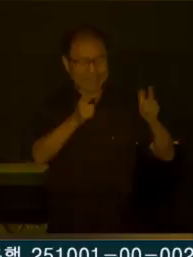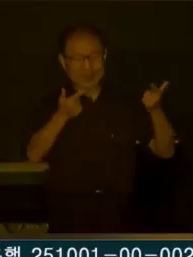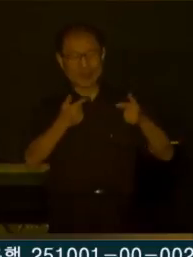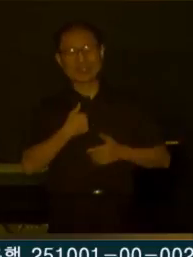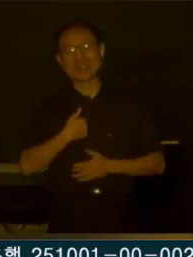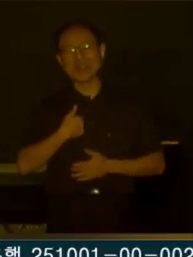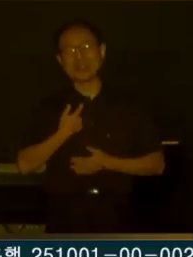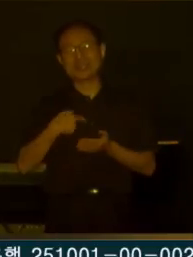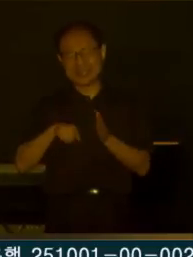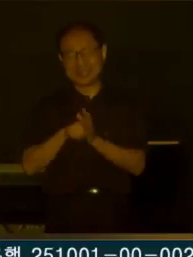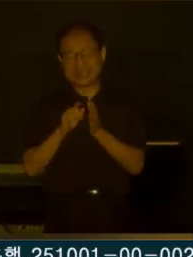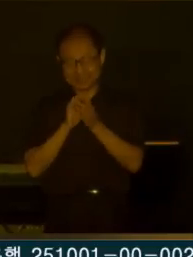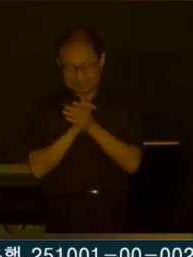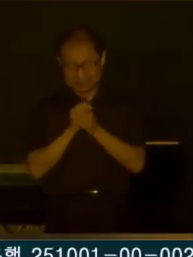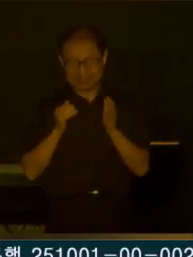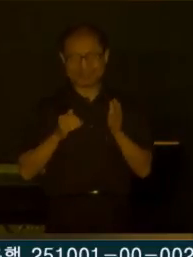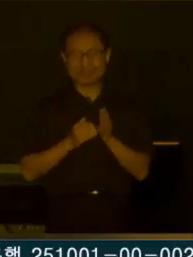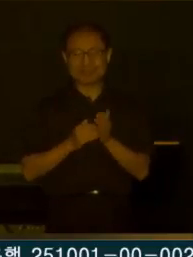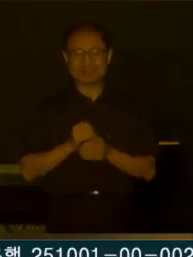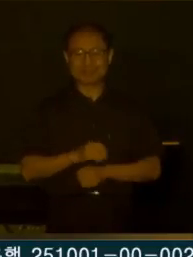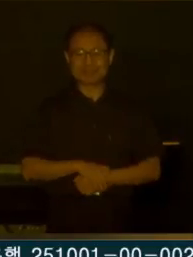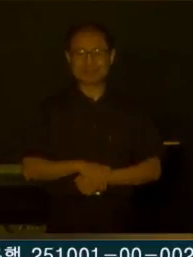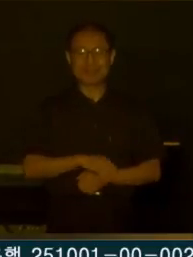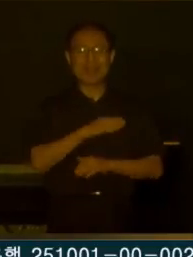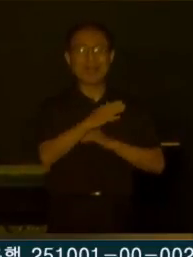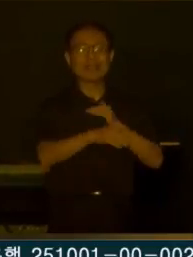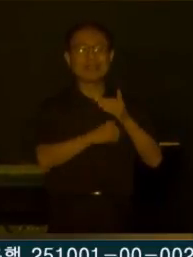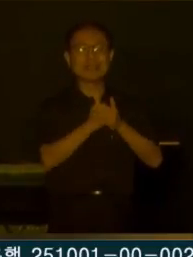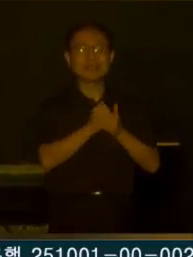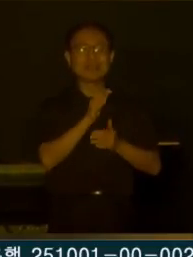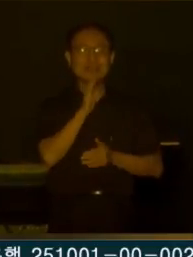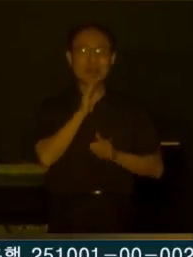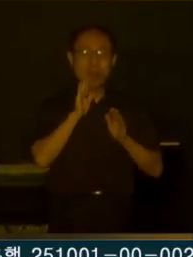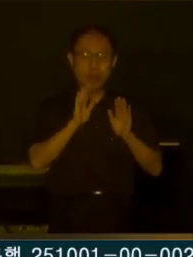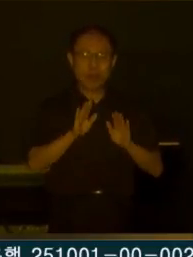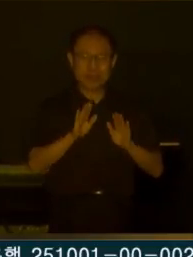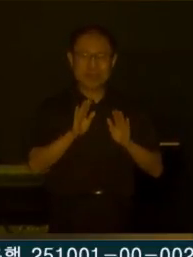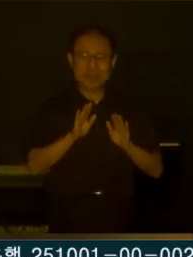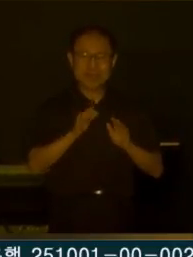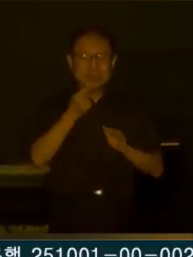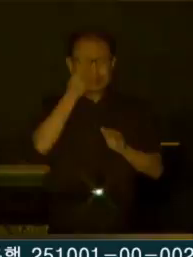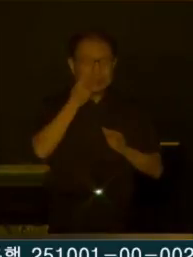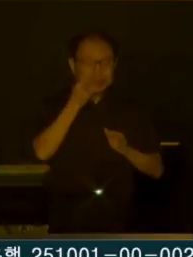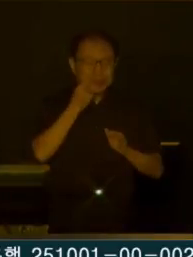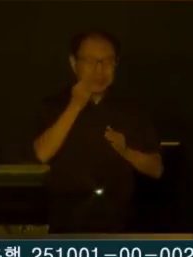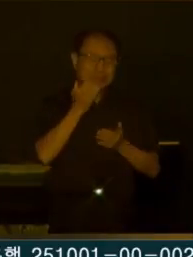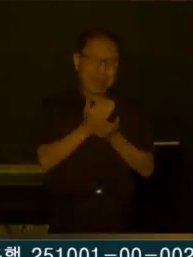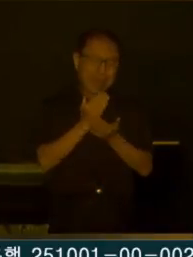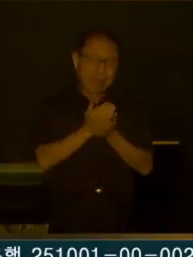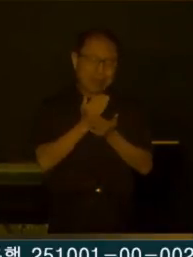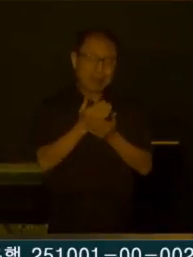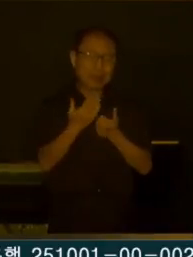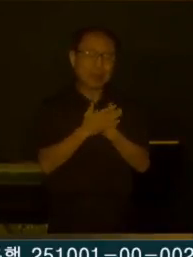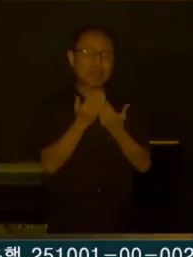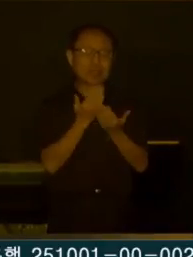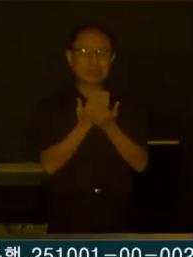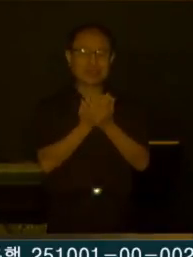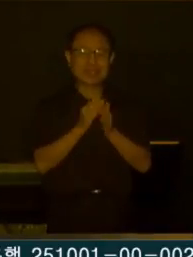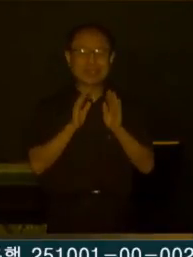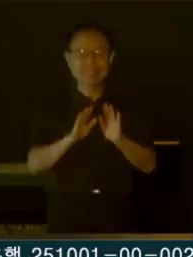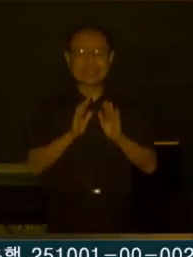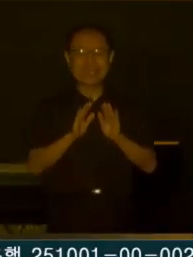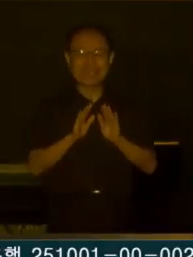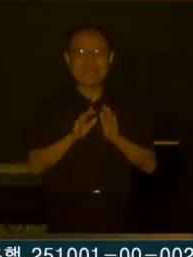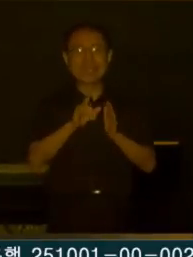아니고 저를 위해서 기도했습니다. 하느님, 제발 오늘은 울지 않게 해주세요. 하느님,